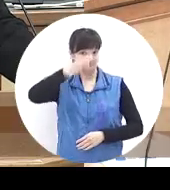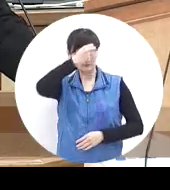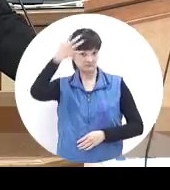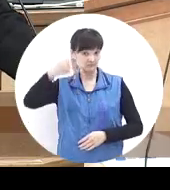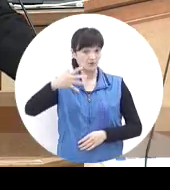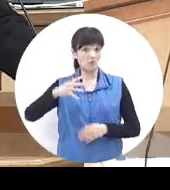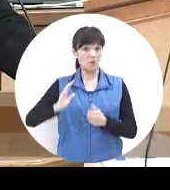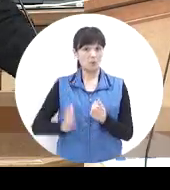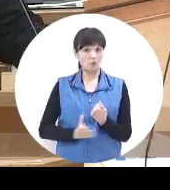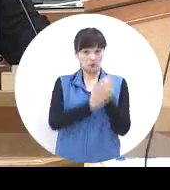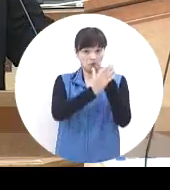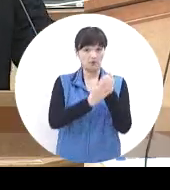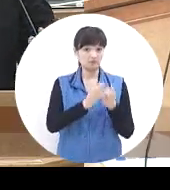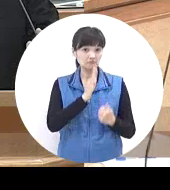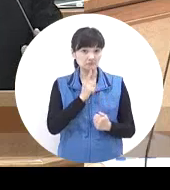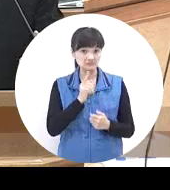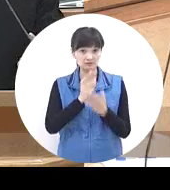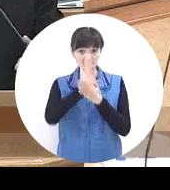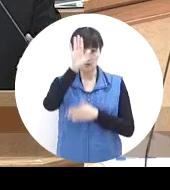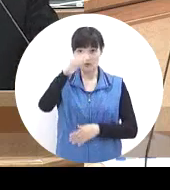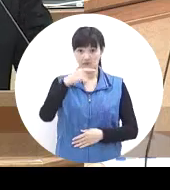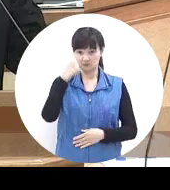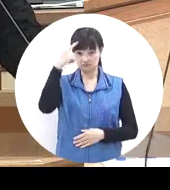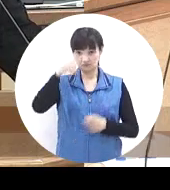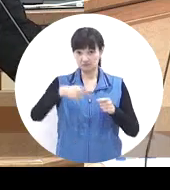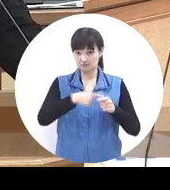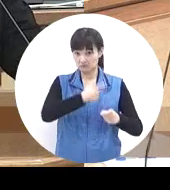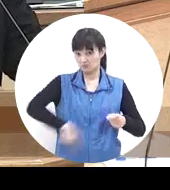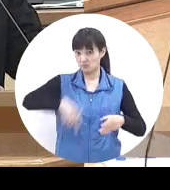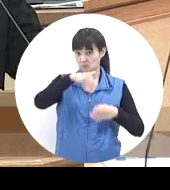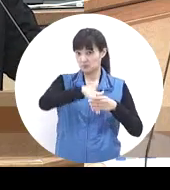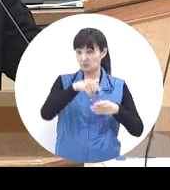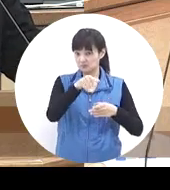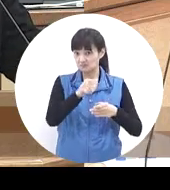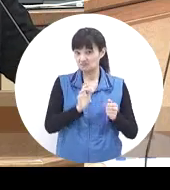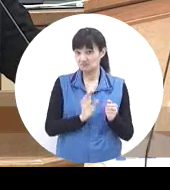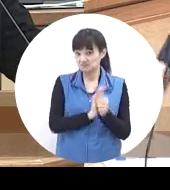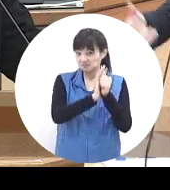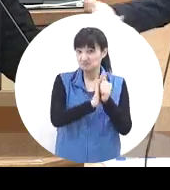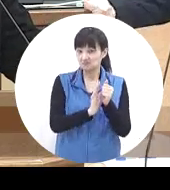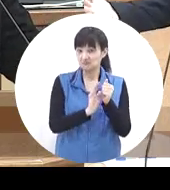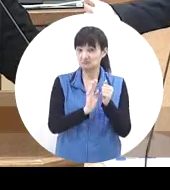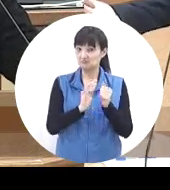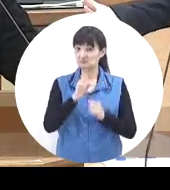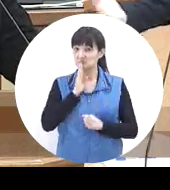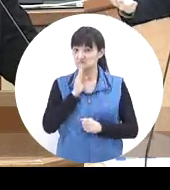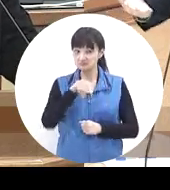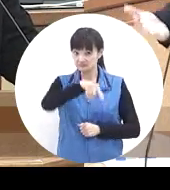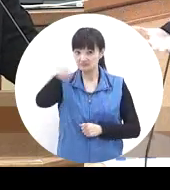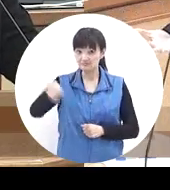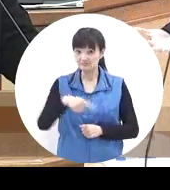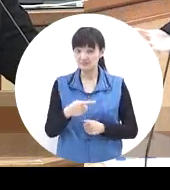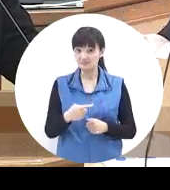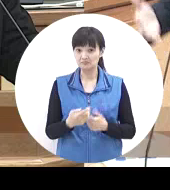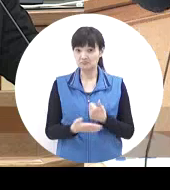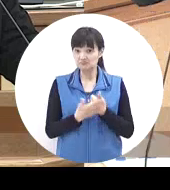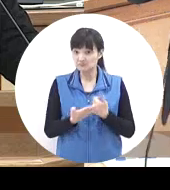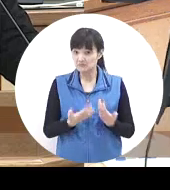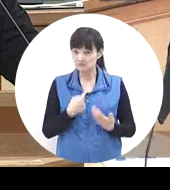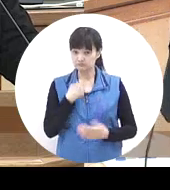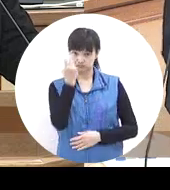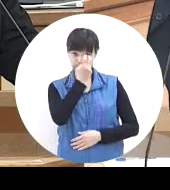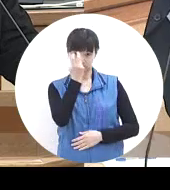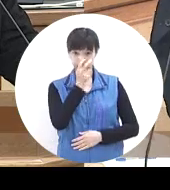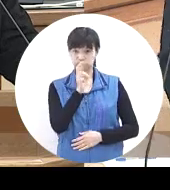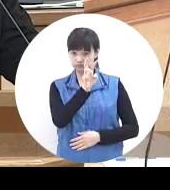不会成为你未来要参选候选人新北市议员的候选人？所以在这里也是要郑重的，我们还要强烈监督，会